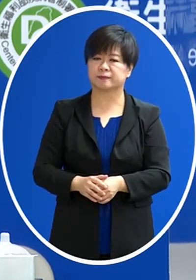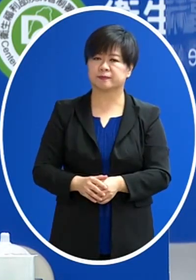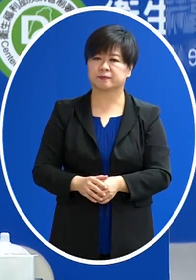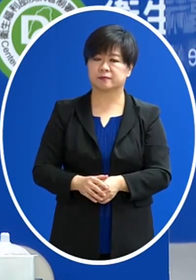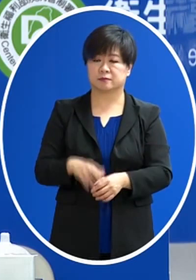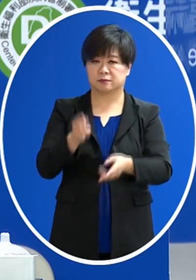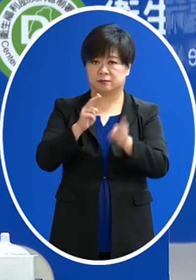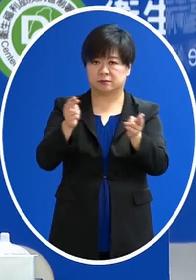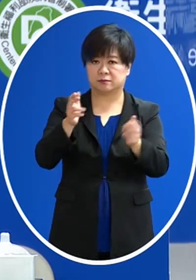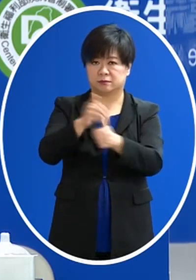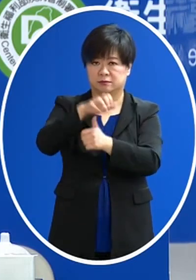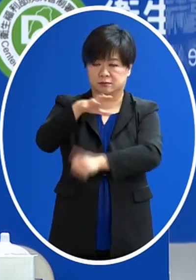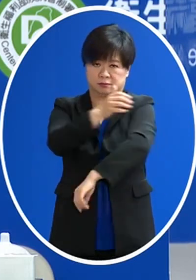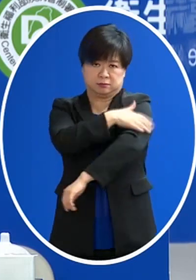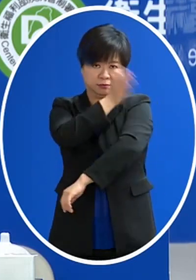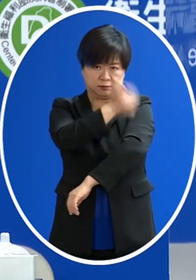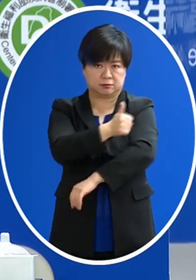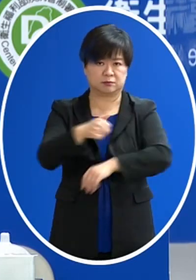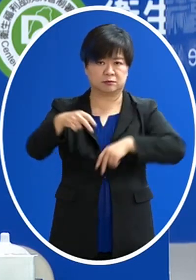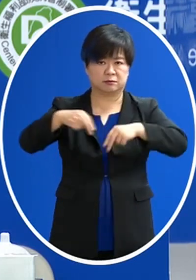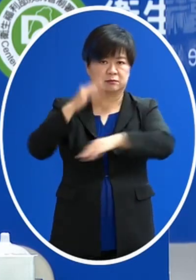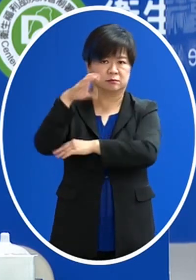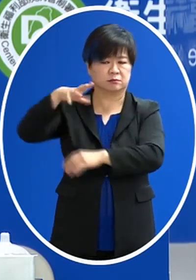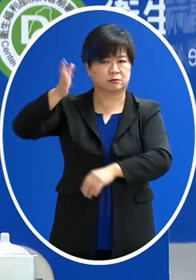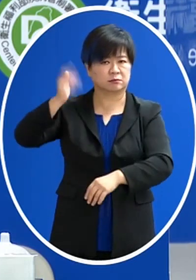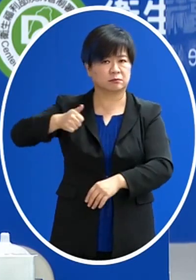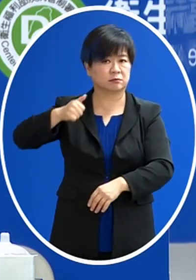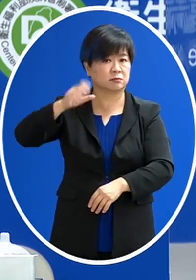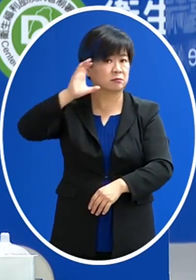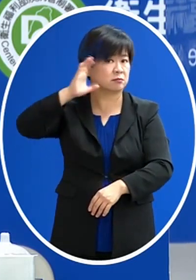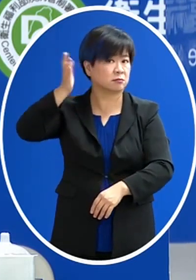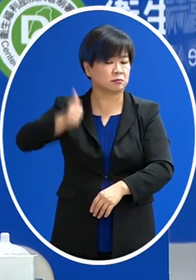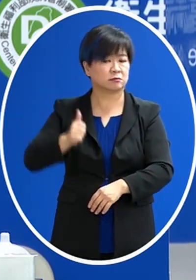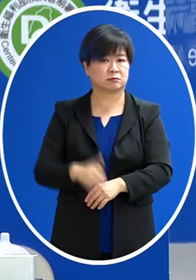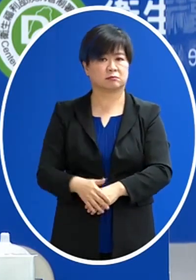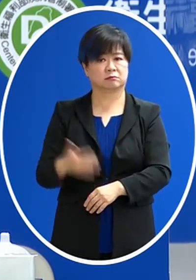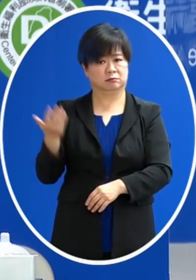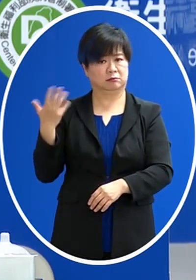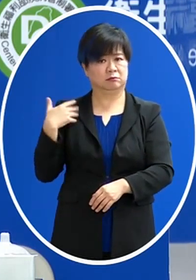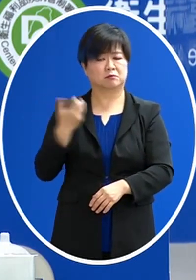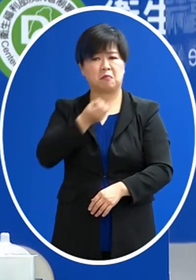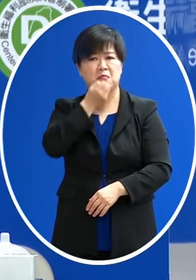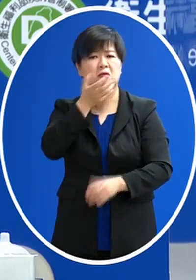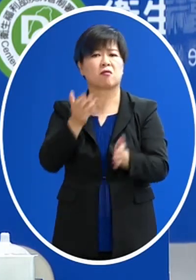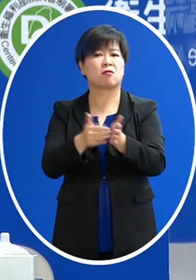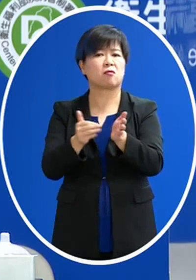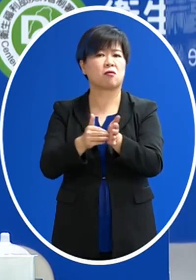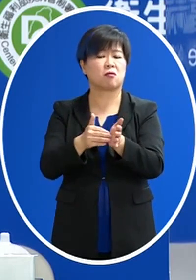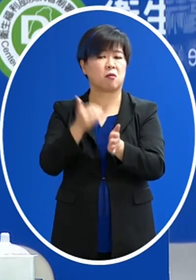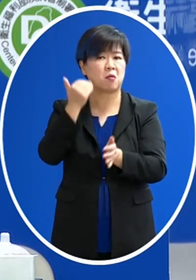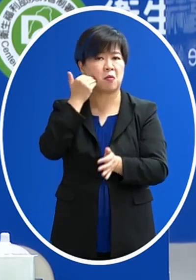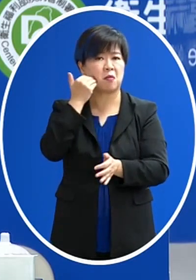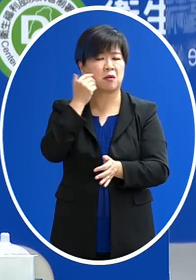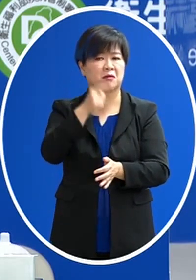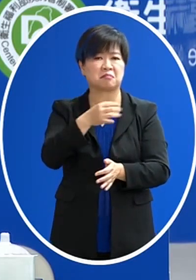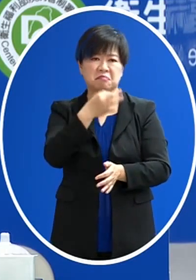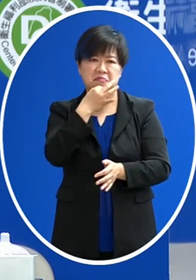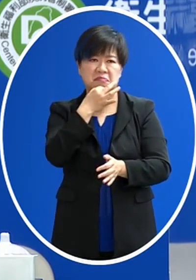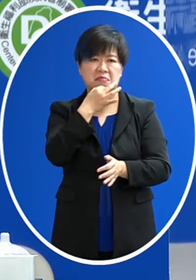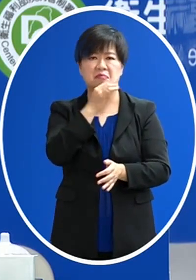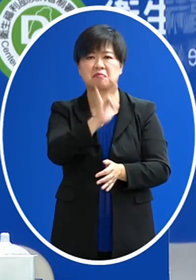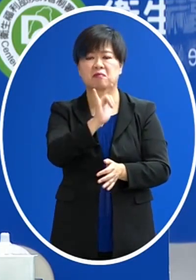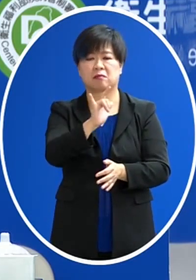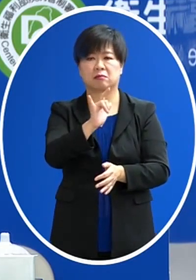指挥官跟行政院长目前也都有说，如果有人有缓打的话，他们就会出来